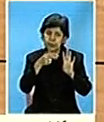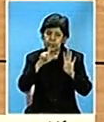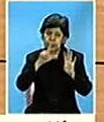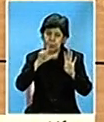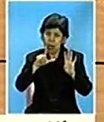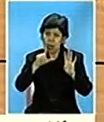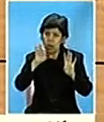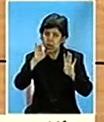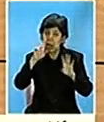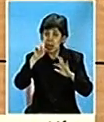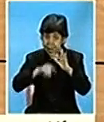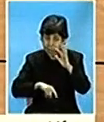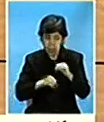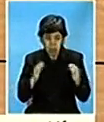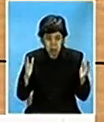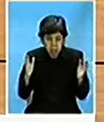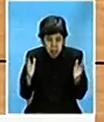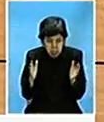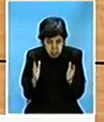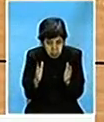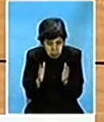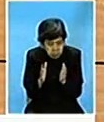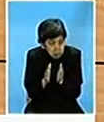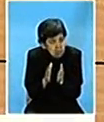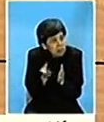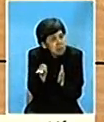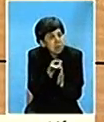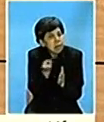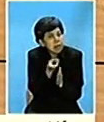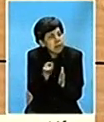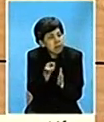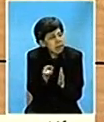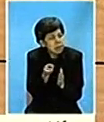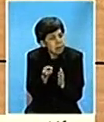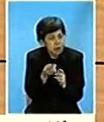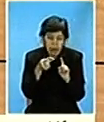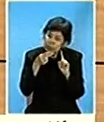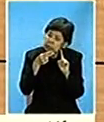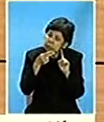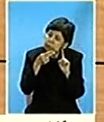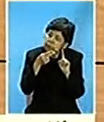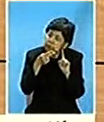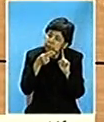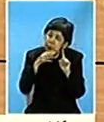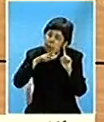ร่ปัจจุบันเหลือไม่ถึงหมื่นไม่ถึงไม่อยู่ไม่ถึง10,000 ล้านไร่